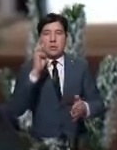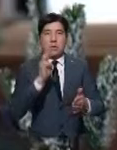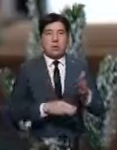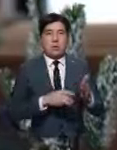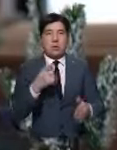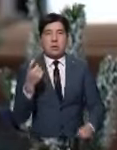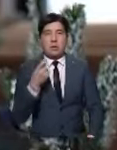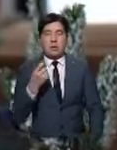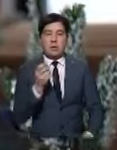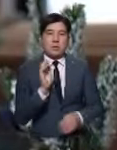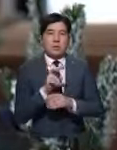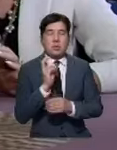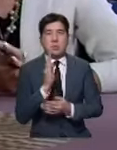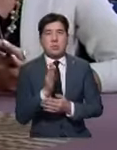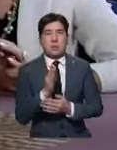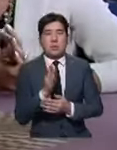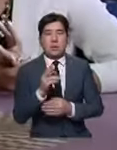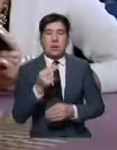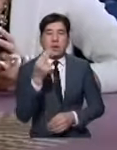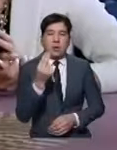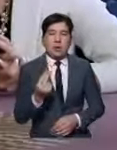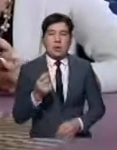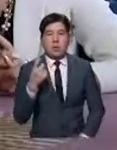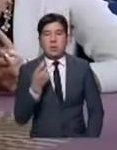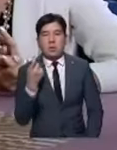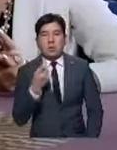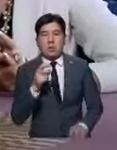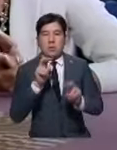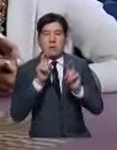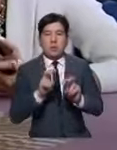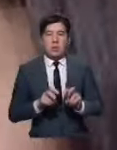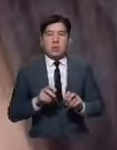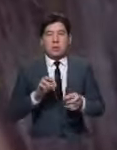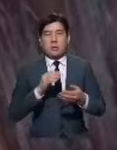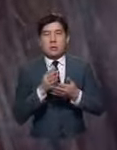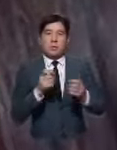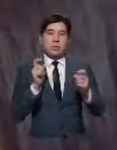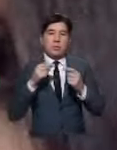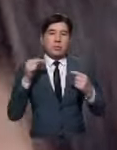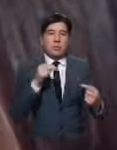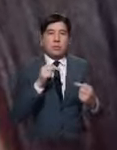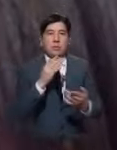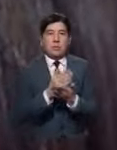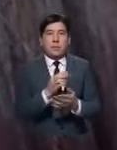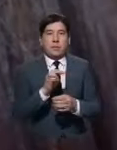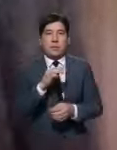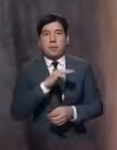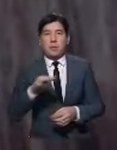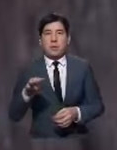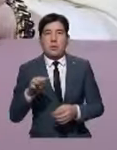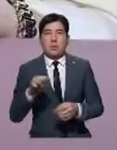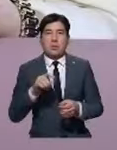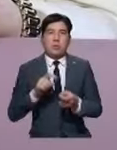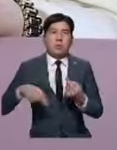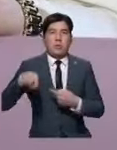иесіне салынады. Астаналық кәсіпкер Әсел Байгелді бұл тексерістерге үзілді-кесілді қарсы. Миллиондап айыппұл салса, бұл